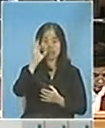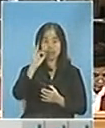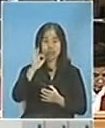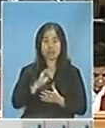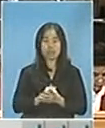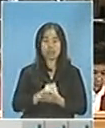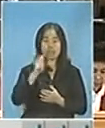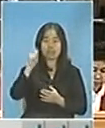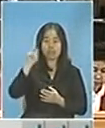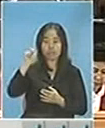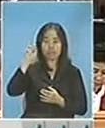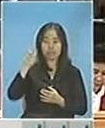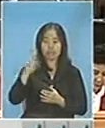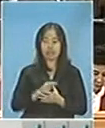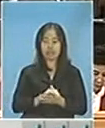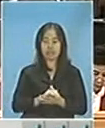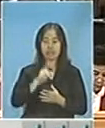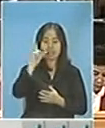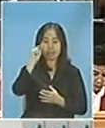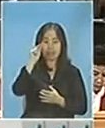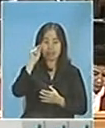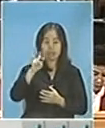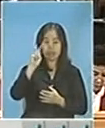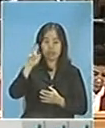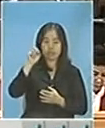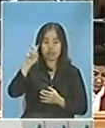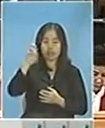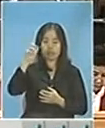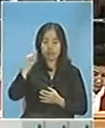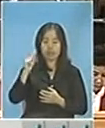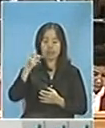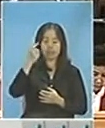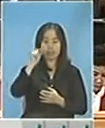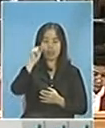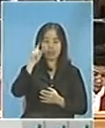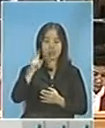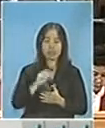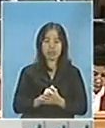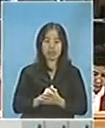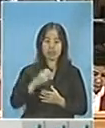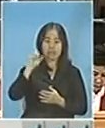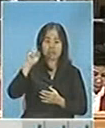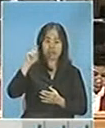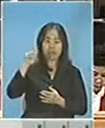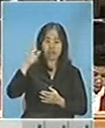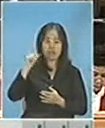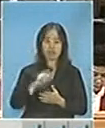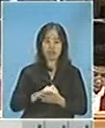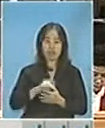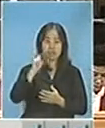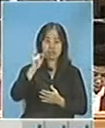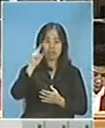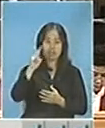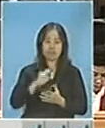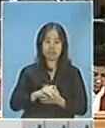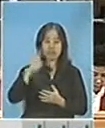นางอนุรักษ์บุญสน20นายกสิทธิ์พิลม21นายเทียนชัยสุวรรณเพ็ญ22น